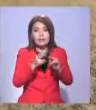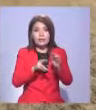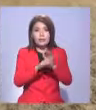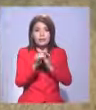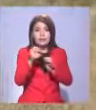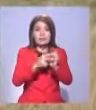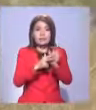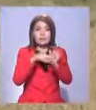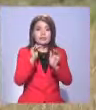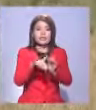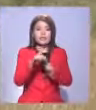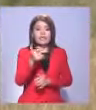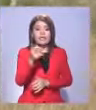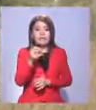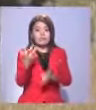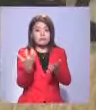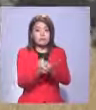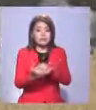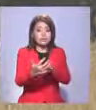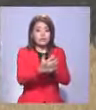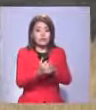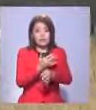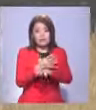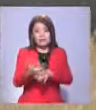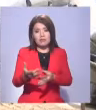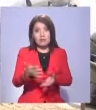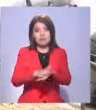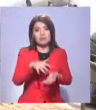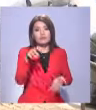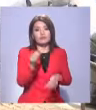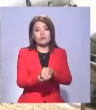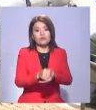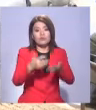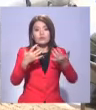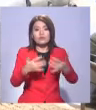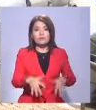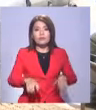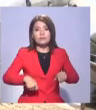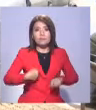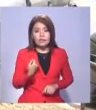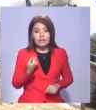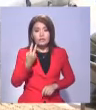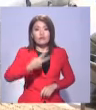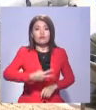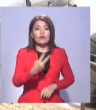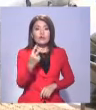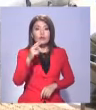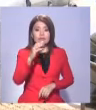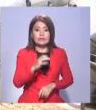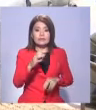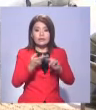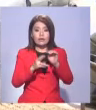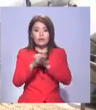тек 8 мың гектарын жинап үлгерген. Қалғаны енді жарамсыз. У нас 22 числа по сегодняшний